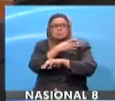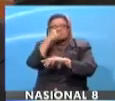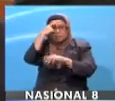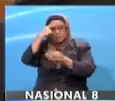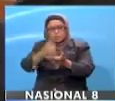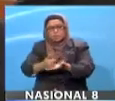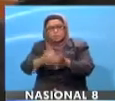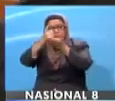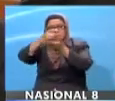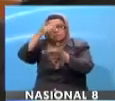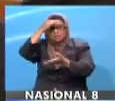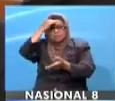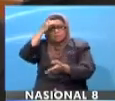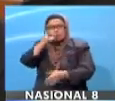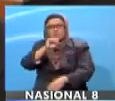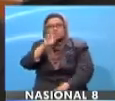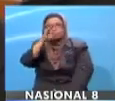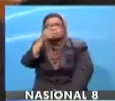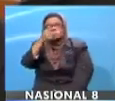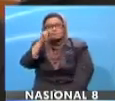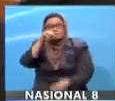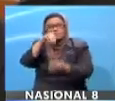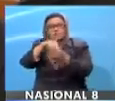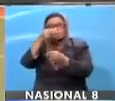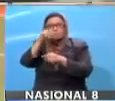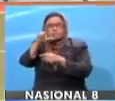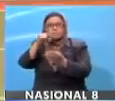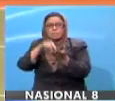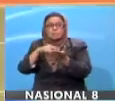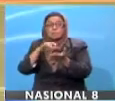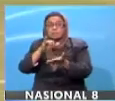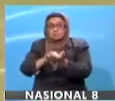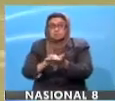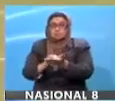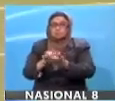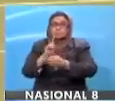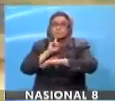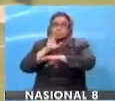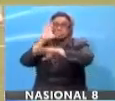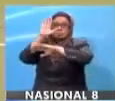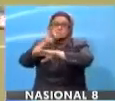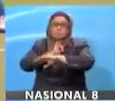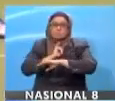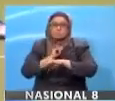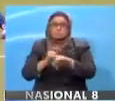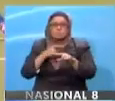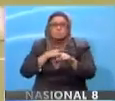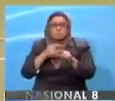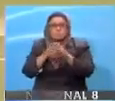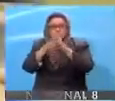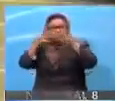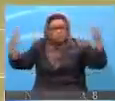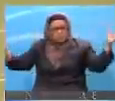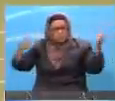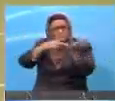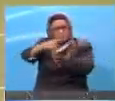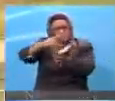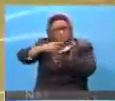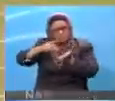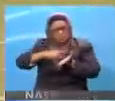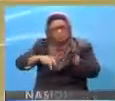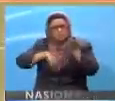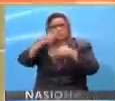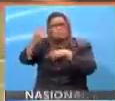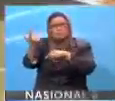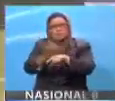membantu Datuk Seri Subhan dalam hal ini. Itu janji saya. Sebahagian besar perbelanjaan untuk pasukan hoki kebangsaan bagi program latihan dan luar